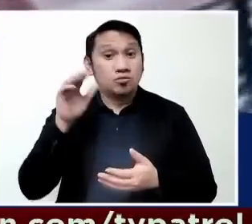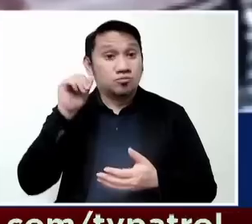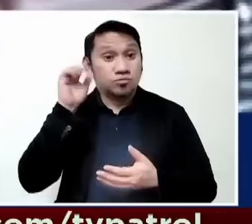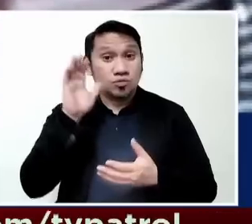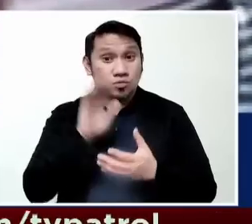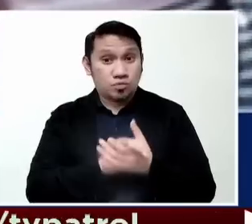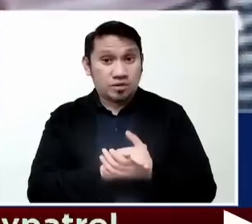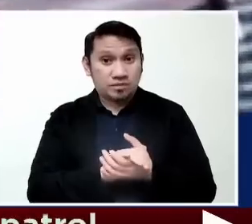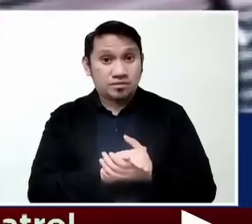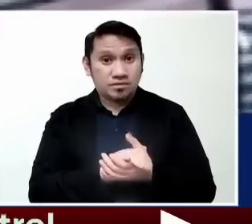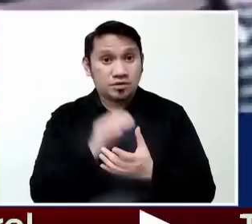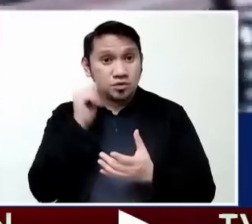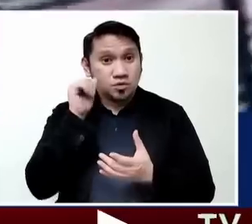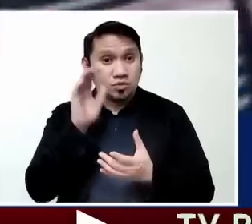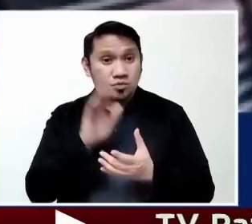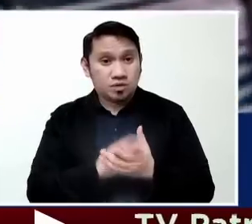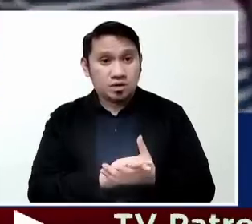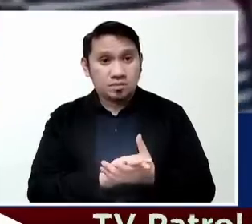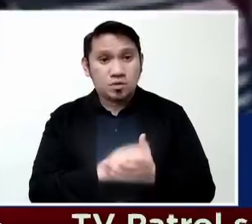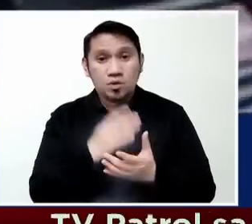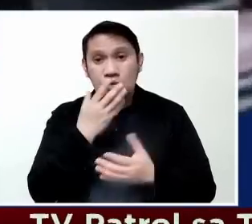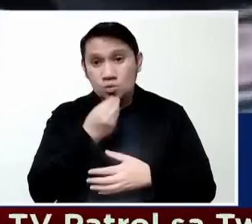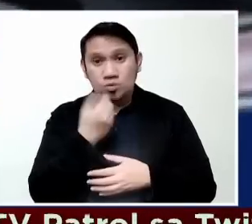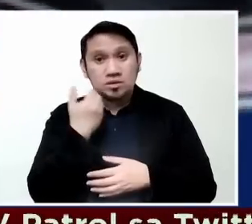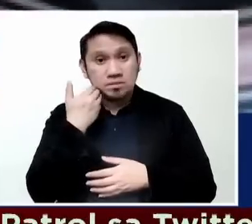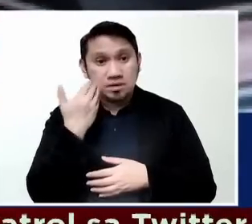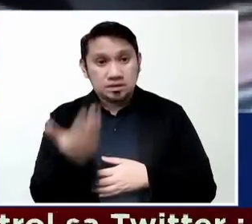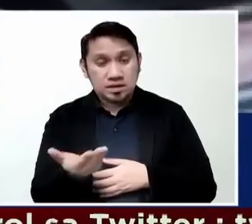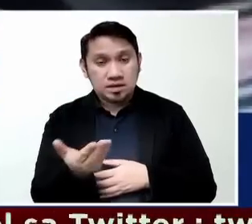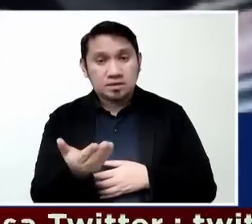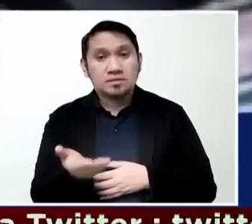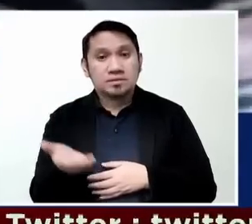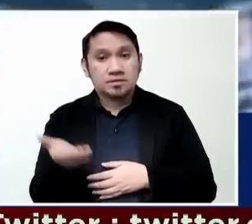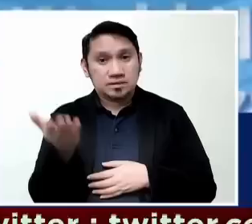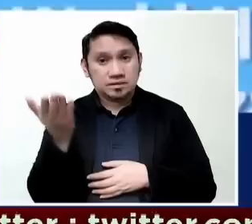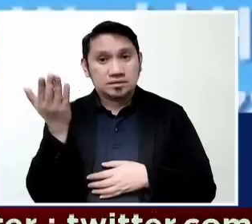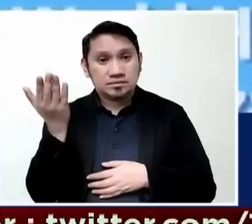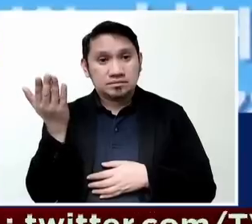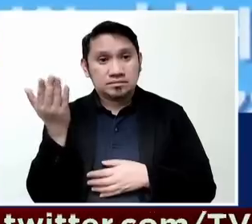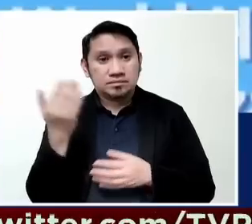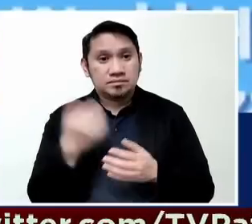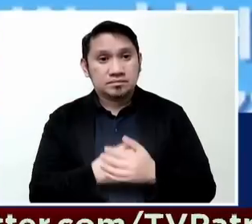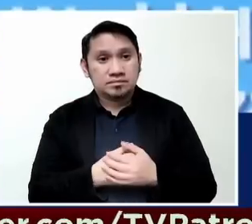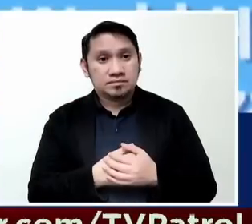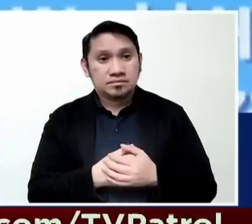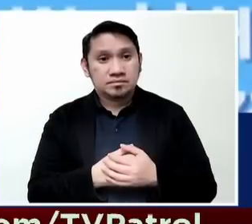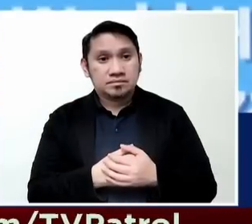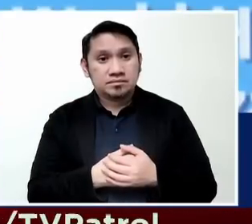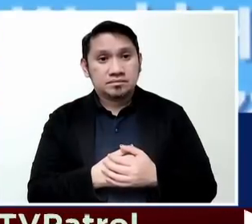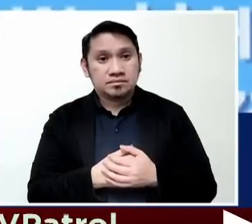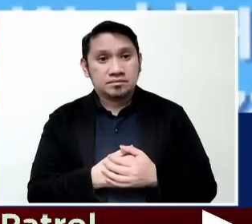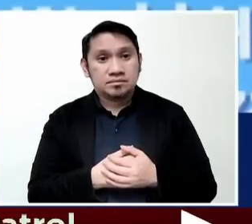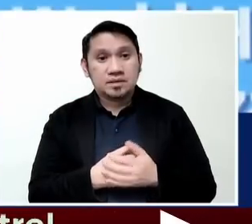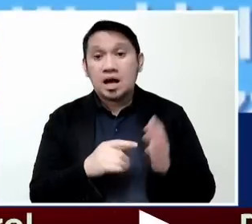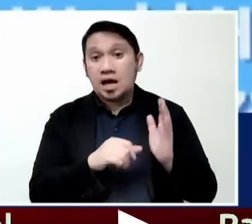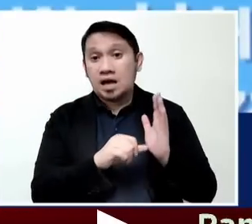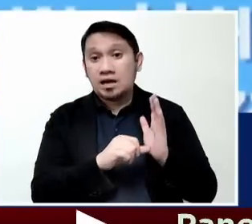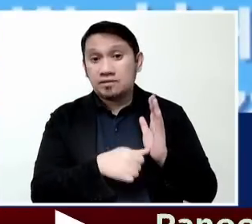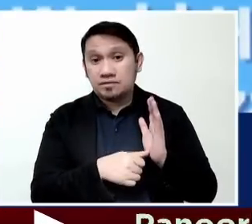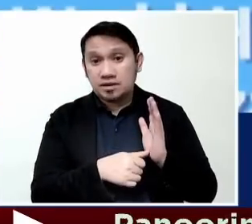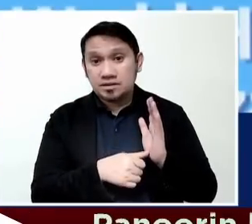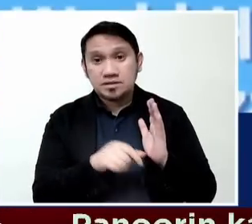Dr. Karen sa mga unang kinuha ng sakit noong unang bahagi ng pandemya. I emphasize that this is not a